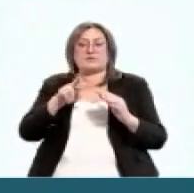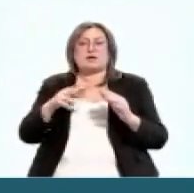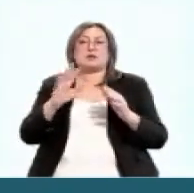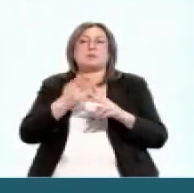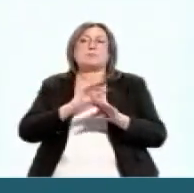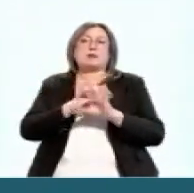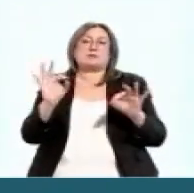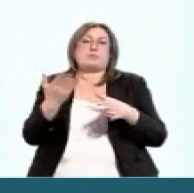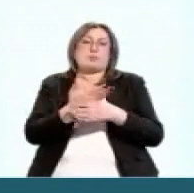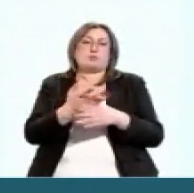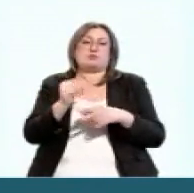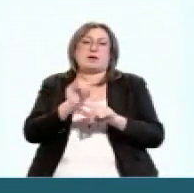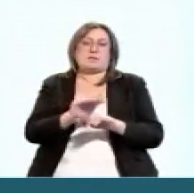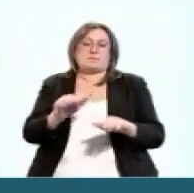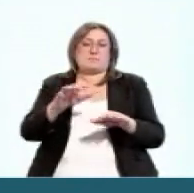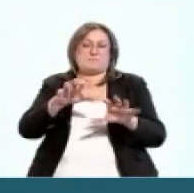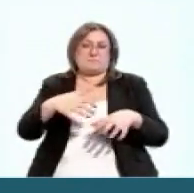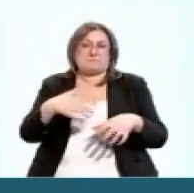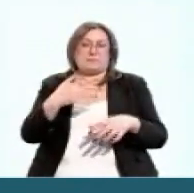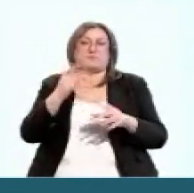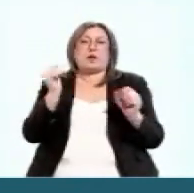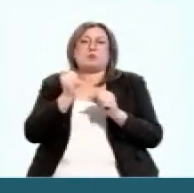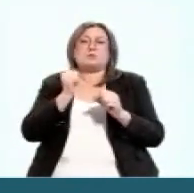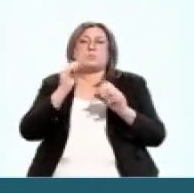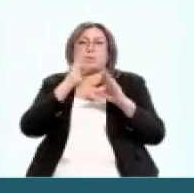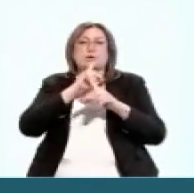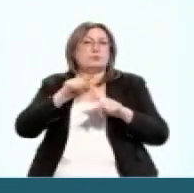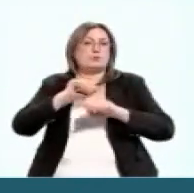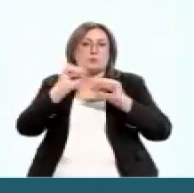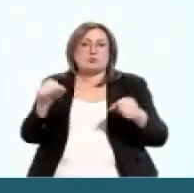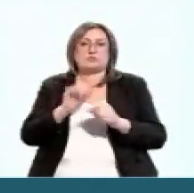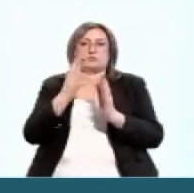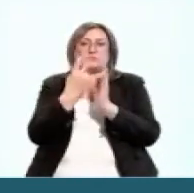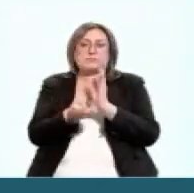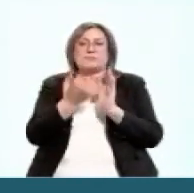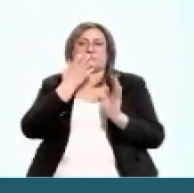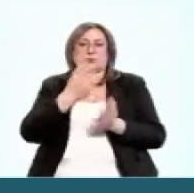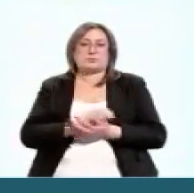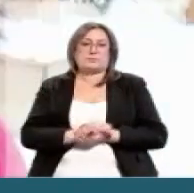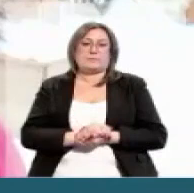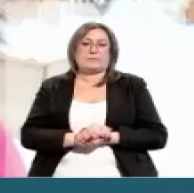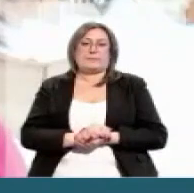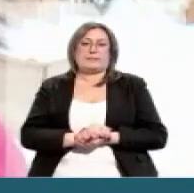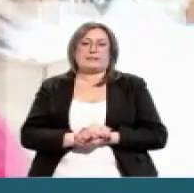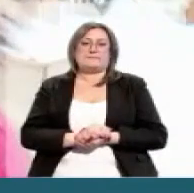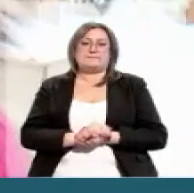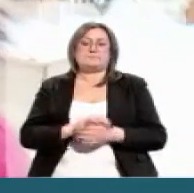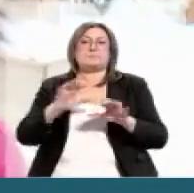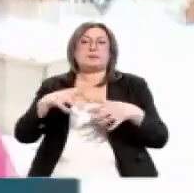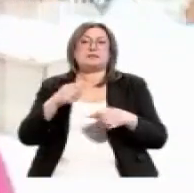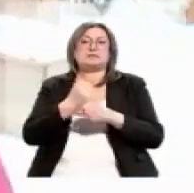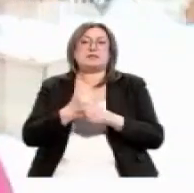прекрасным подспорьем для меньших братьев. В холодную погоду они не будут мерзнуть и будут находиться в комфорте. Ребята